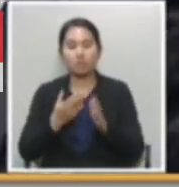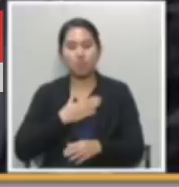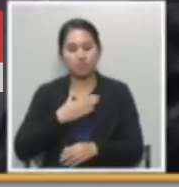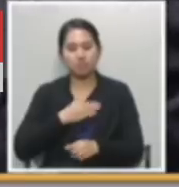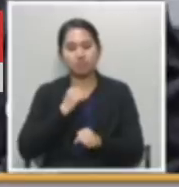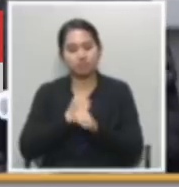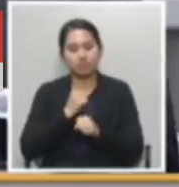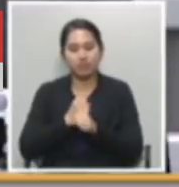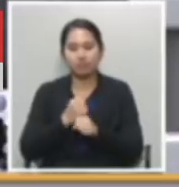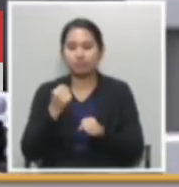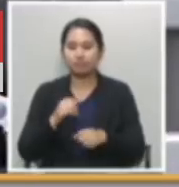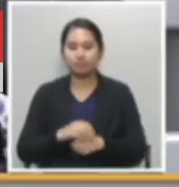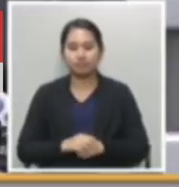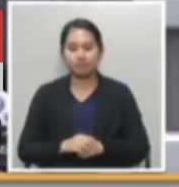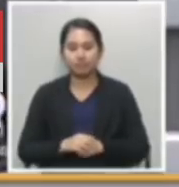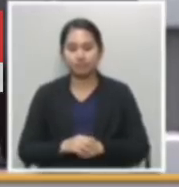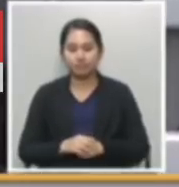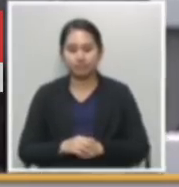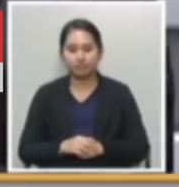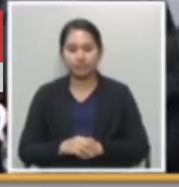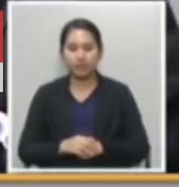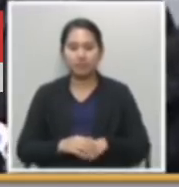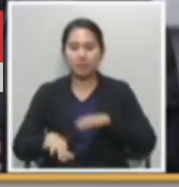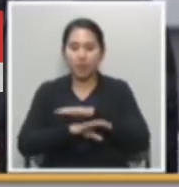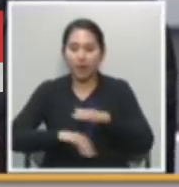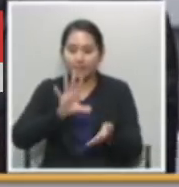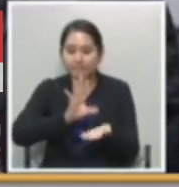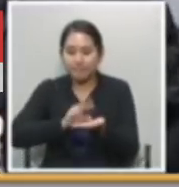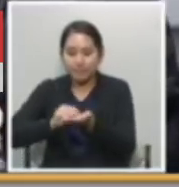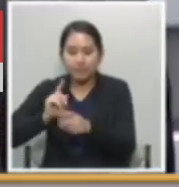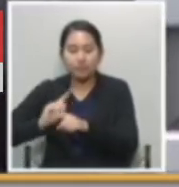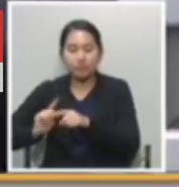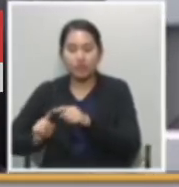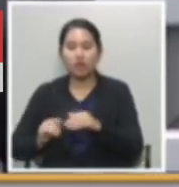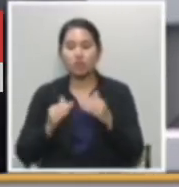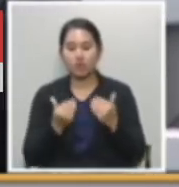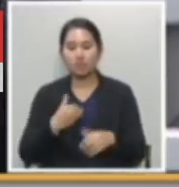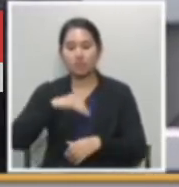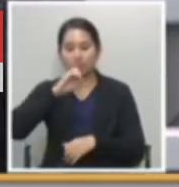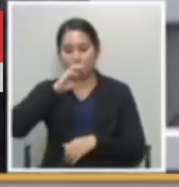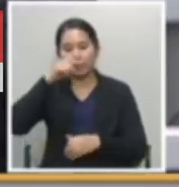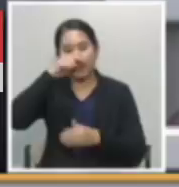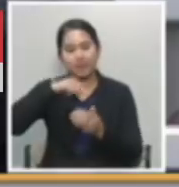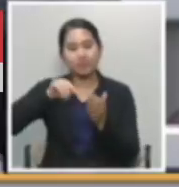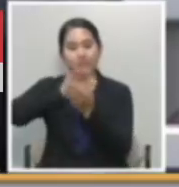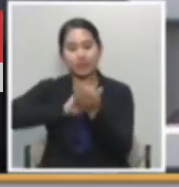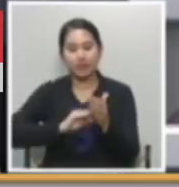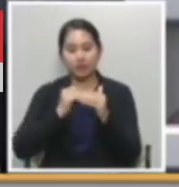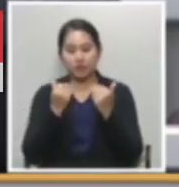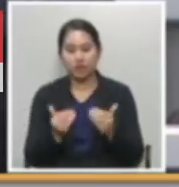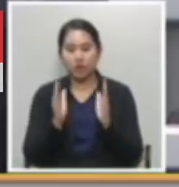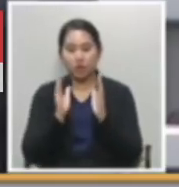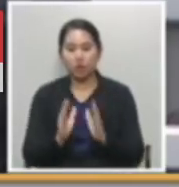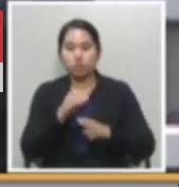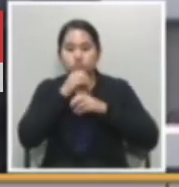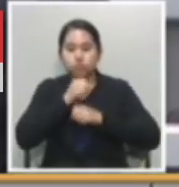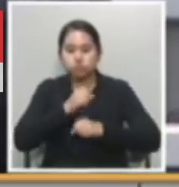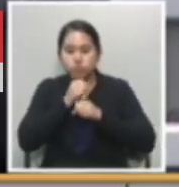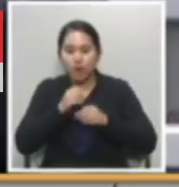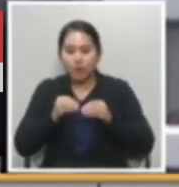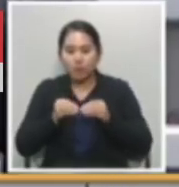านมายิ่งกว่านั้นวันนี้นะครับประเทศไทยผมจะบอกให้นะฮะผู้สูงอายุเริ่มจะมีม